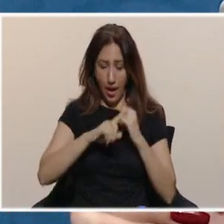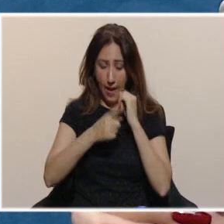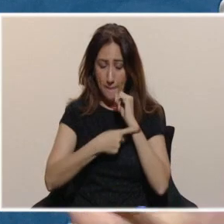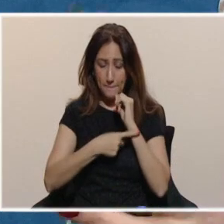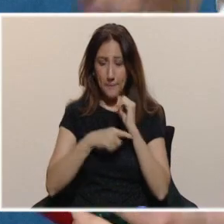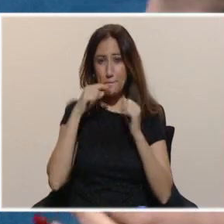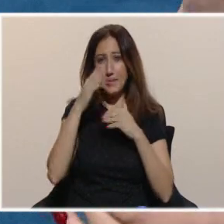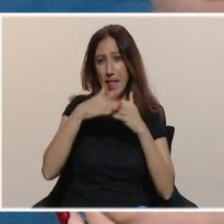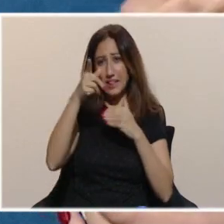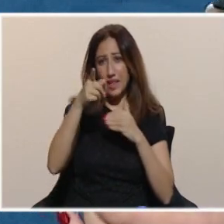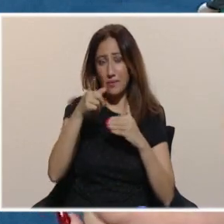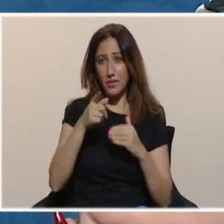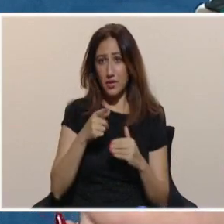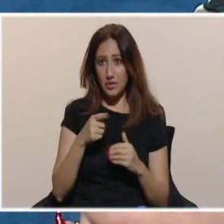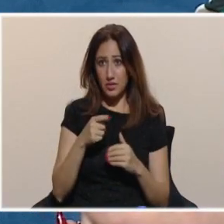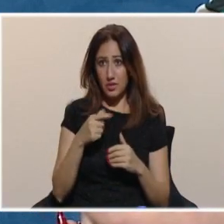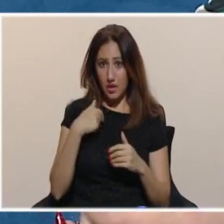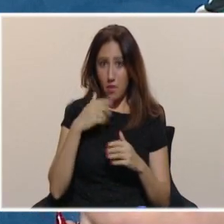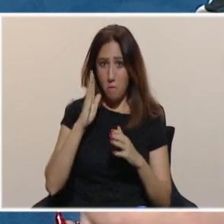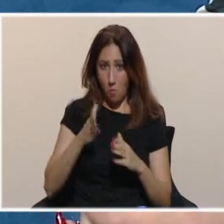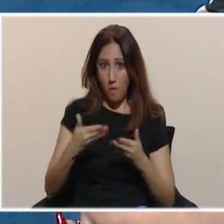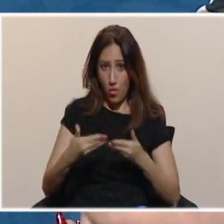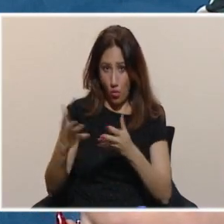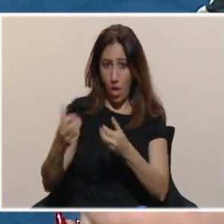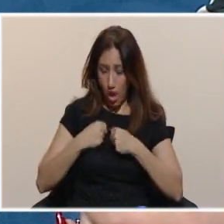طيب ممكن انا اتبناه؟